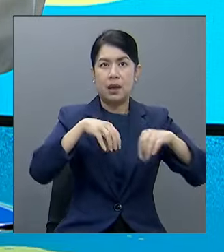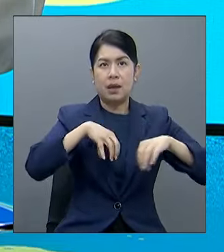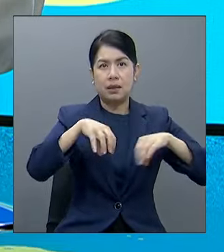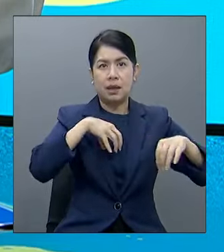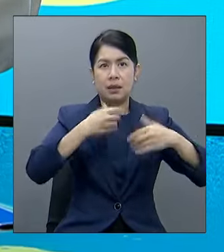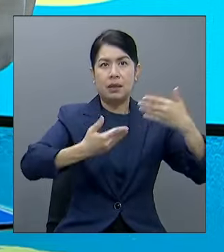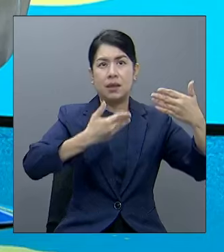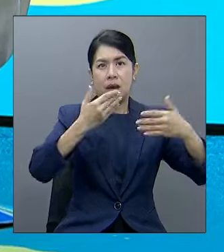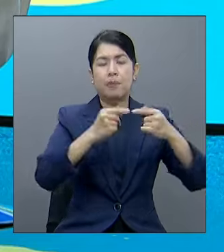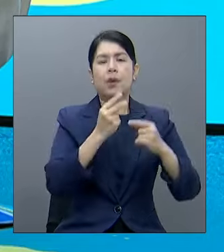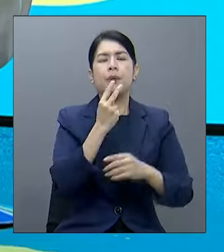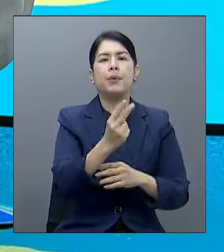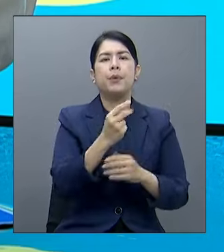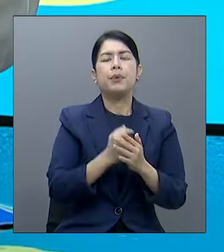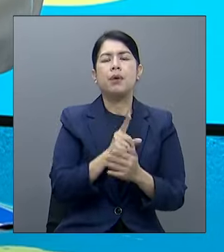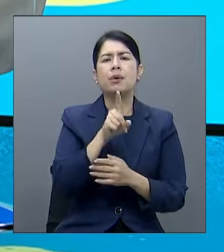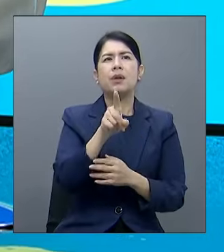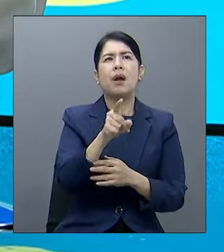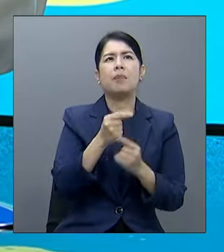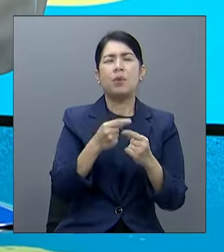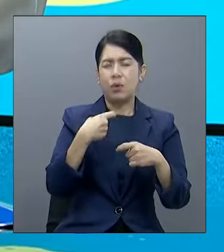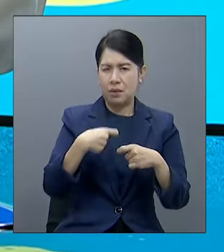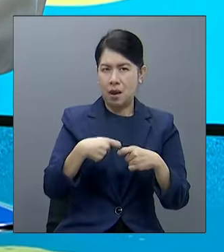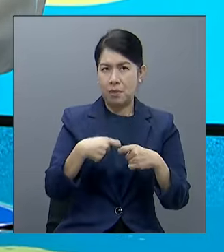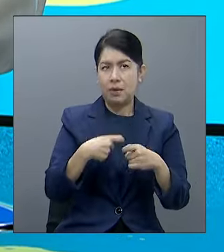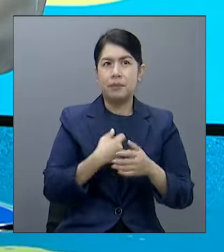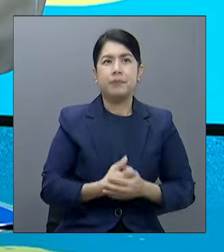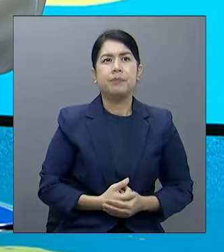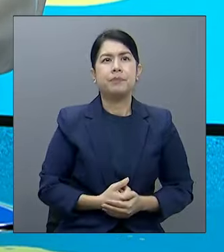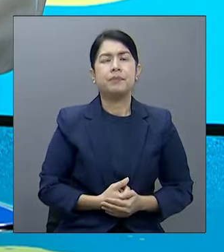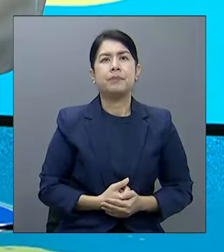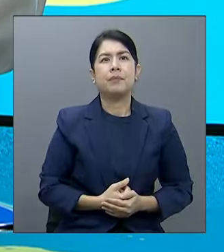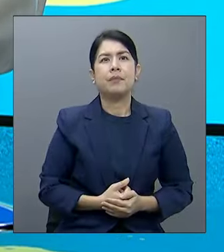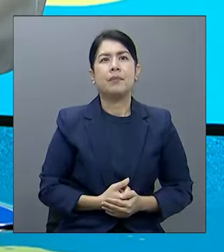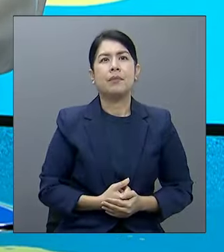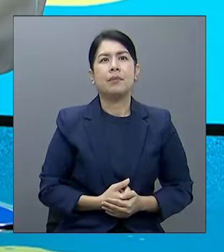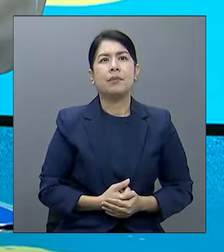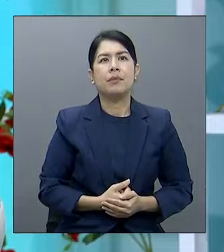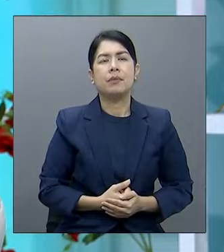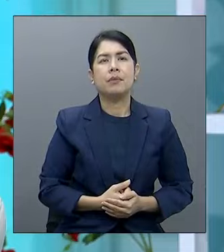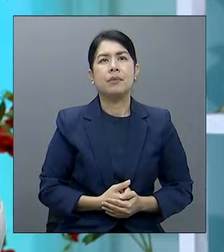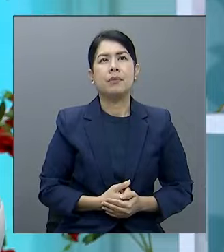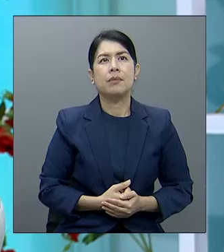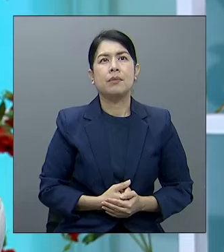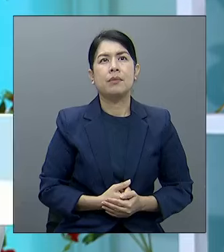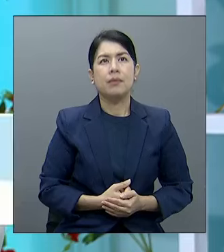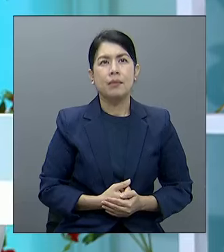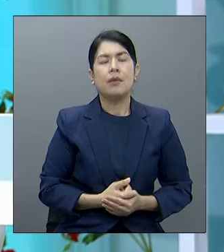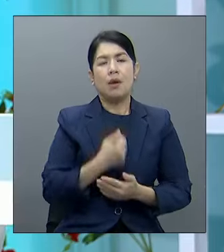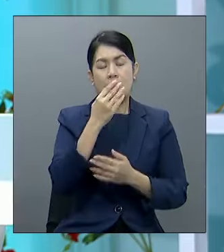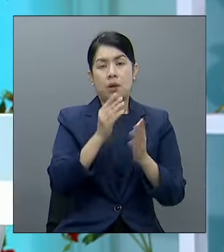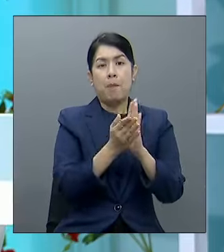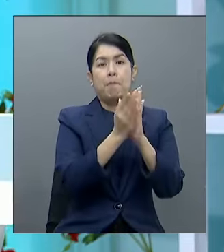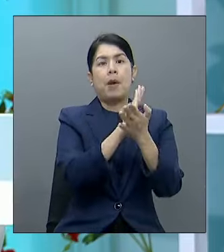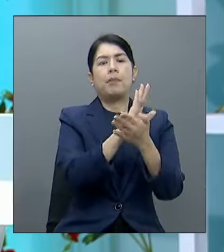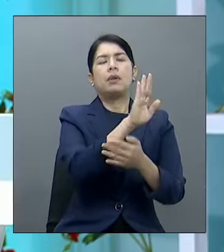ย้อนกลับไปยากไหมคะกว่าจะมีวันนั้นในปีที่แล้ว จริงๆเป็นความท้าทายเพราะว่ามันเป็นช่วงการเปลี่ยนผ่านทาง